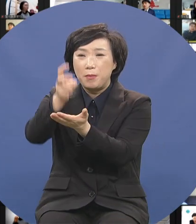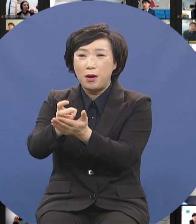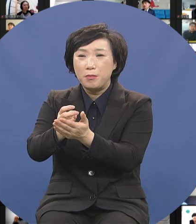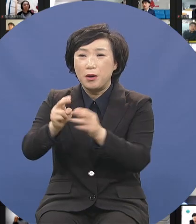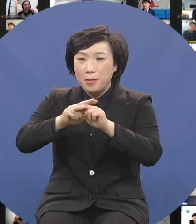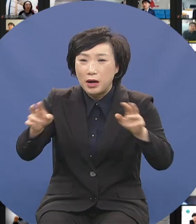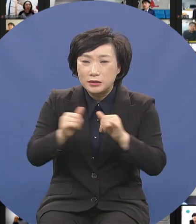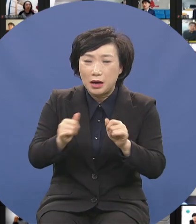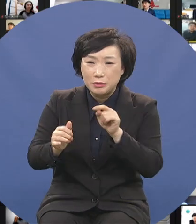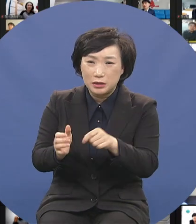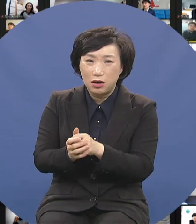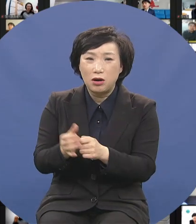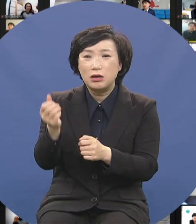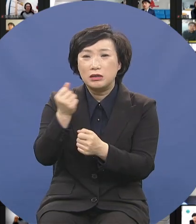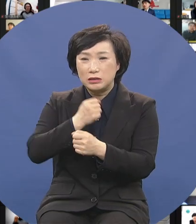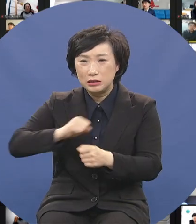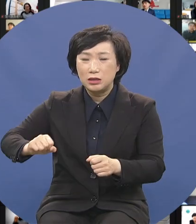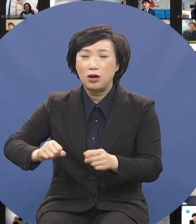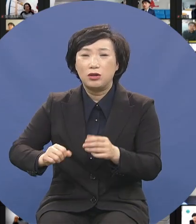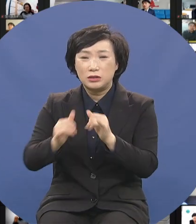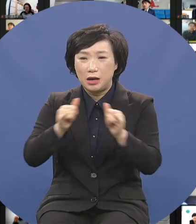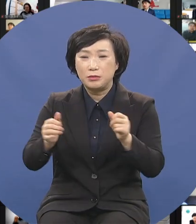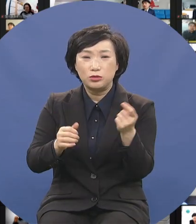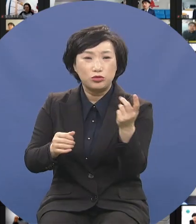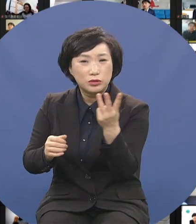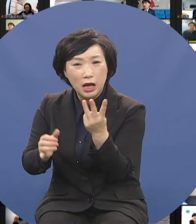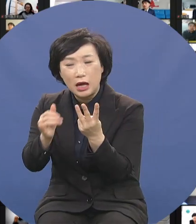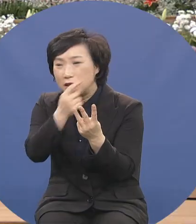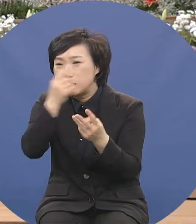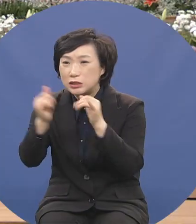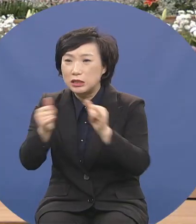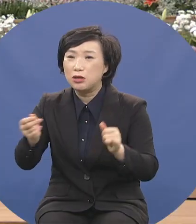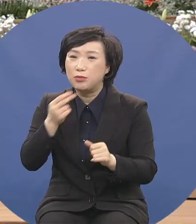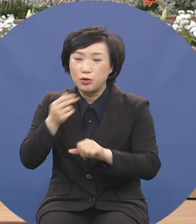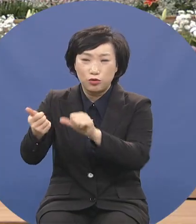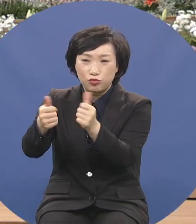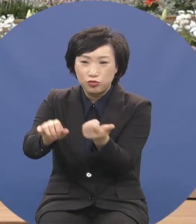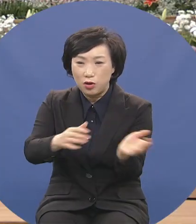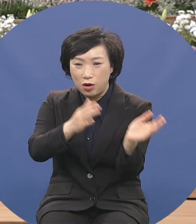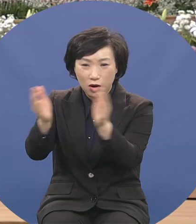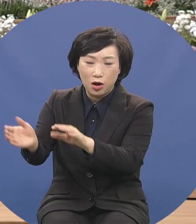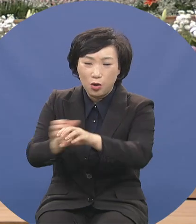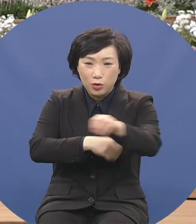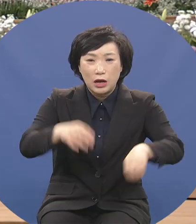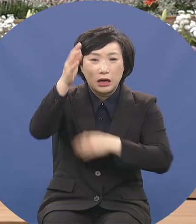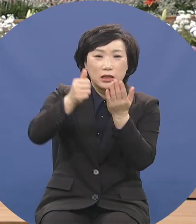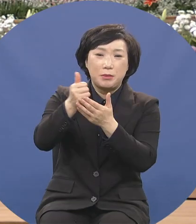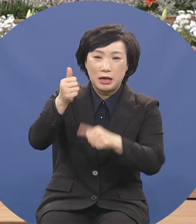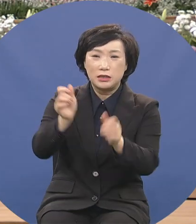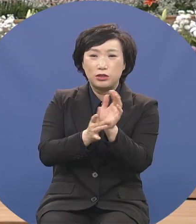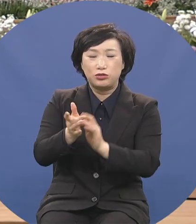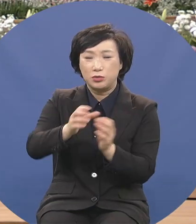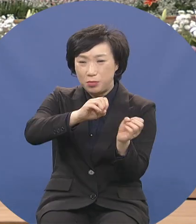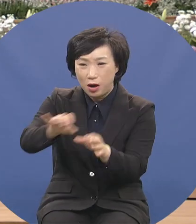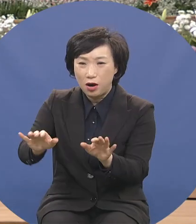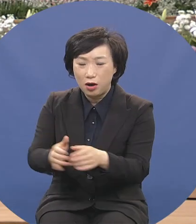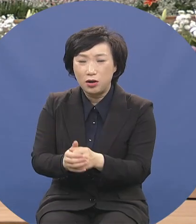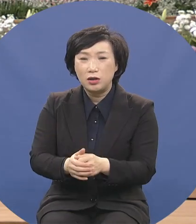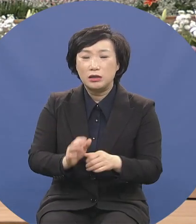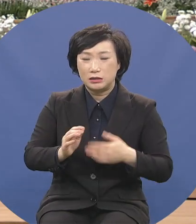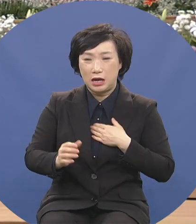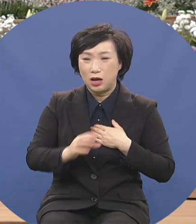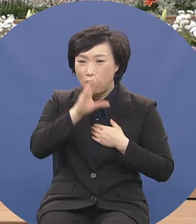증인을 인하여 불쌍히 여김을 받지 못하고 죽었거든. 하물며 하나님 아들을 밟고 자기를 거룩하게 한 언약의